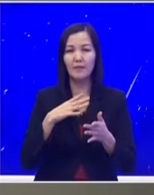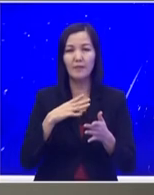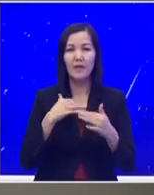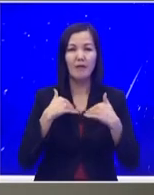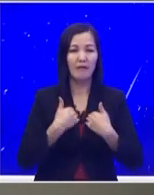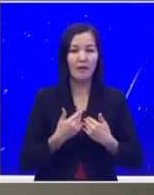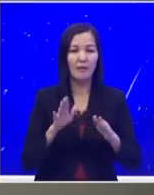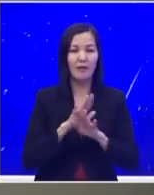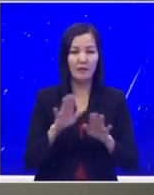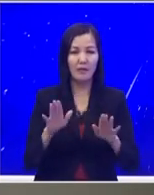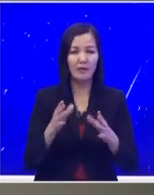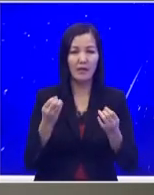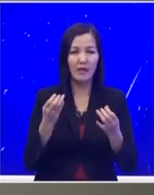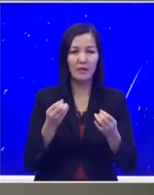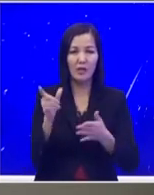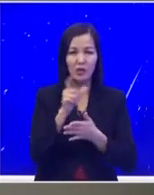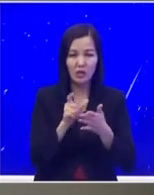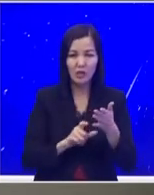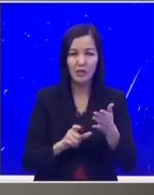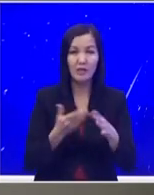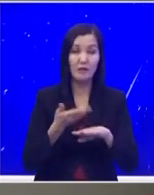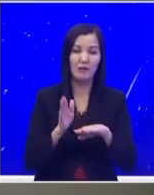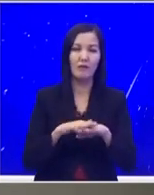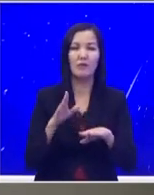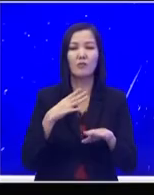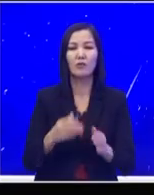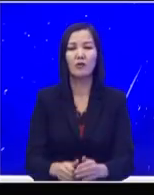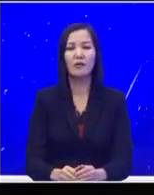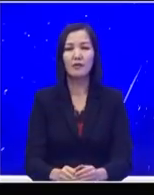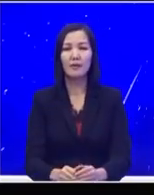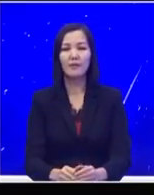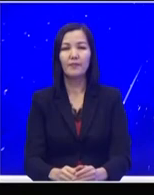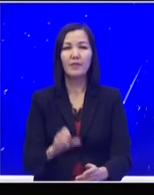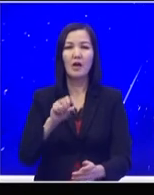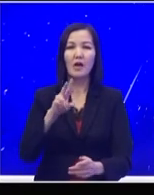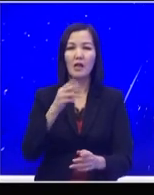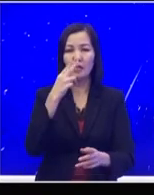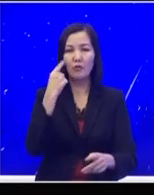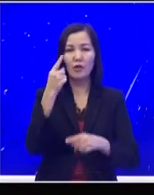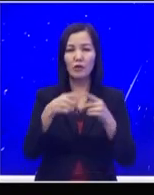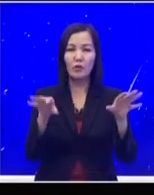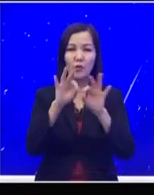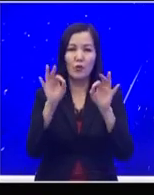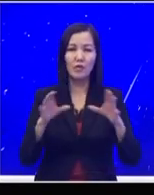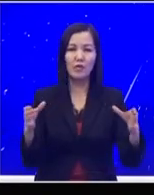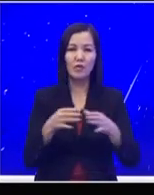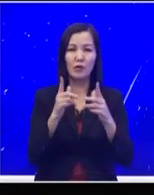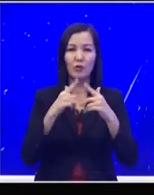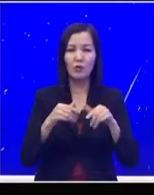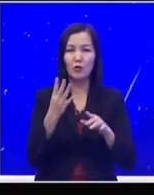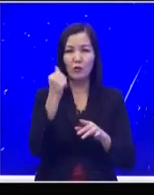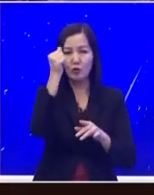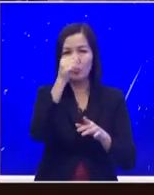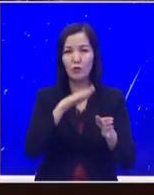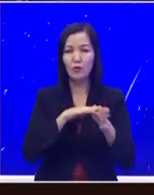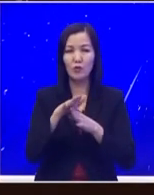емес, жыр жағынан қиындық тудырды деп айтуға болады. Алатау дәстүрлі өнер театрының құрылғанына биыл 4 жыл,